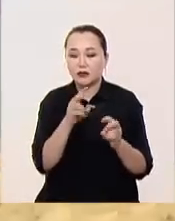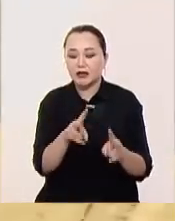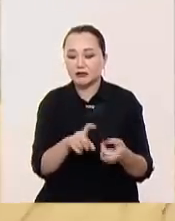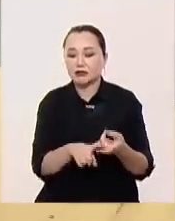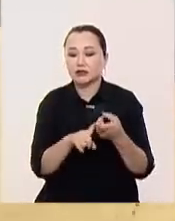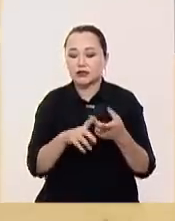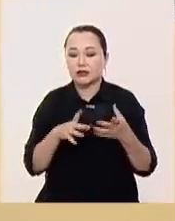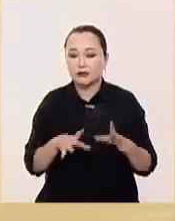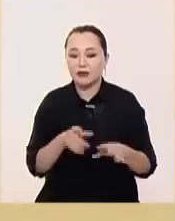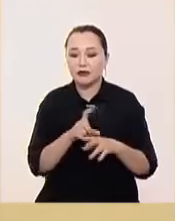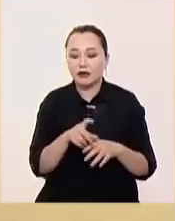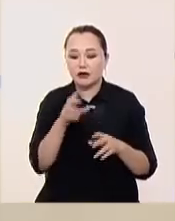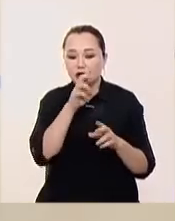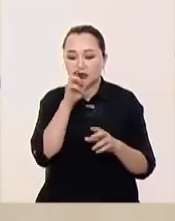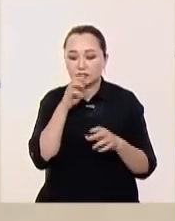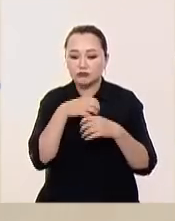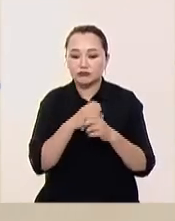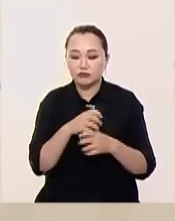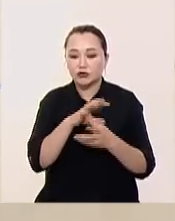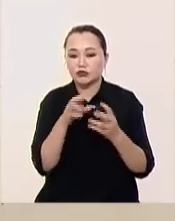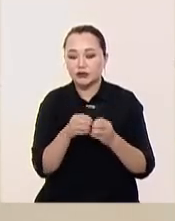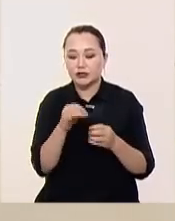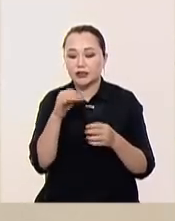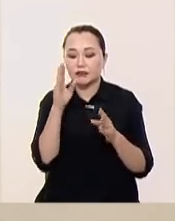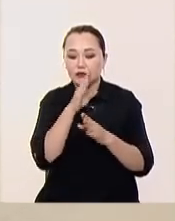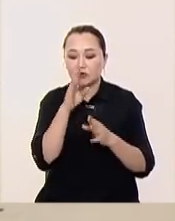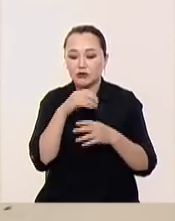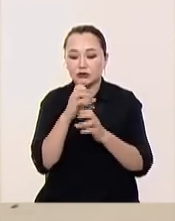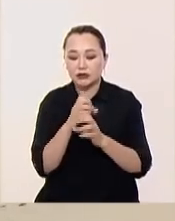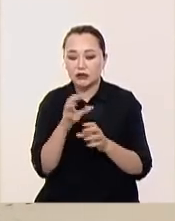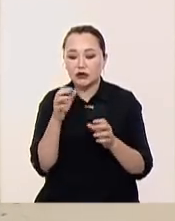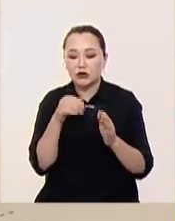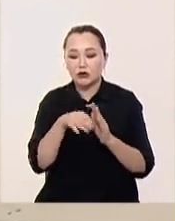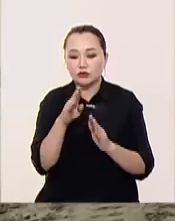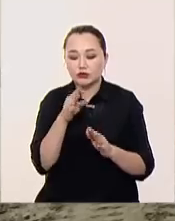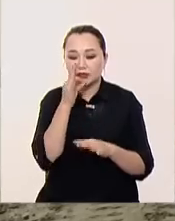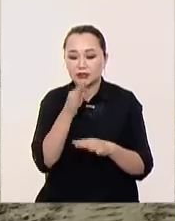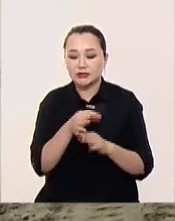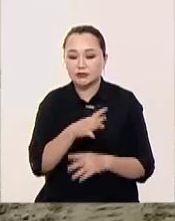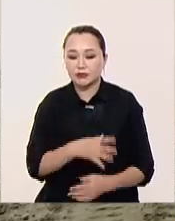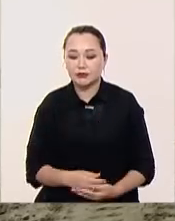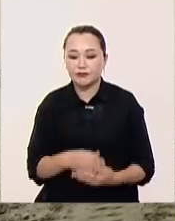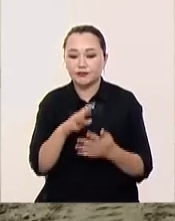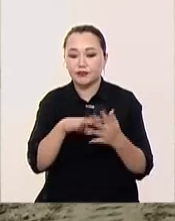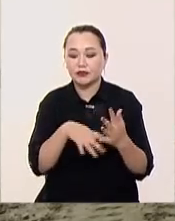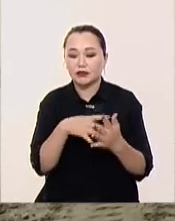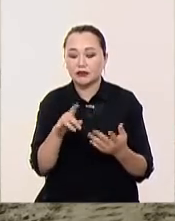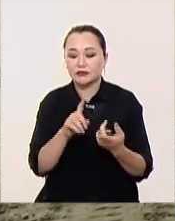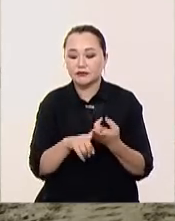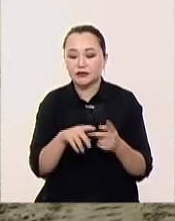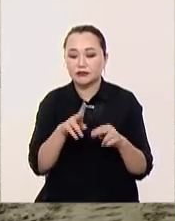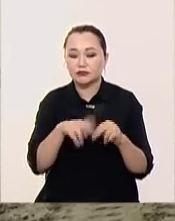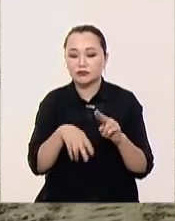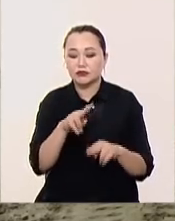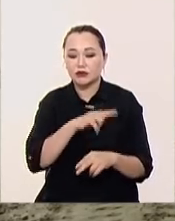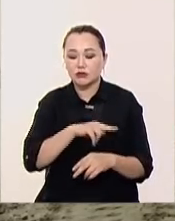бойынша мемлекеттік сараптама қорытындысы мен мемлекеттік экология сараптамасы оң қорытынды берген екен. Кесте бойынша құрылыс